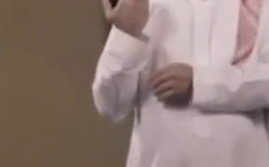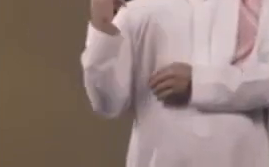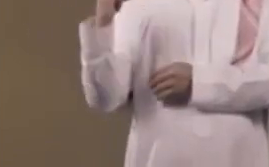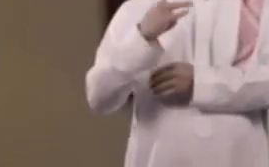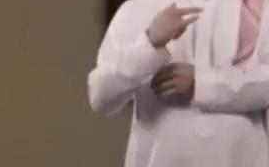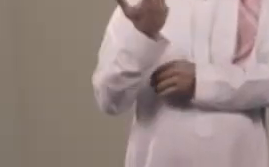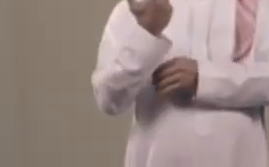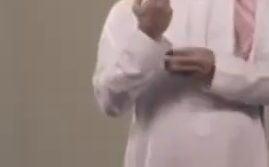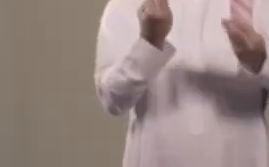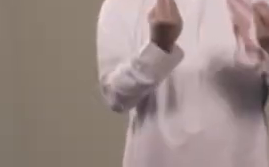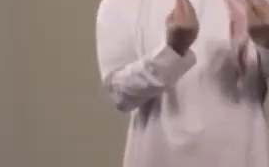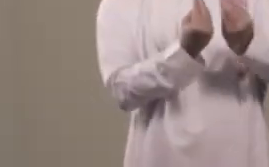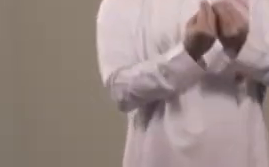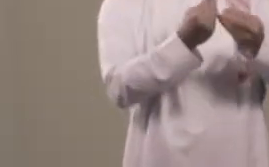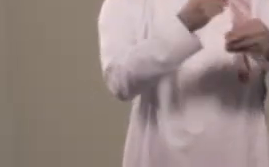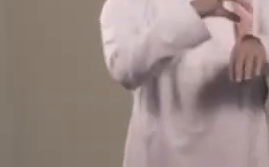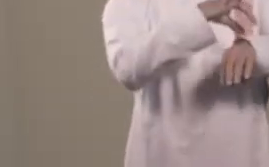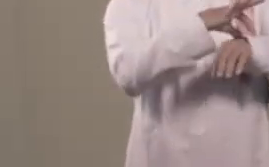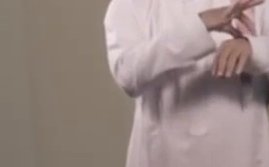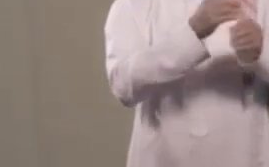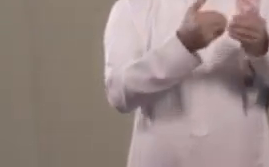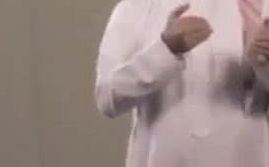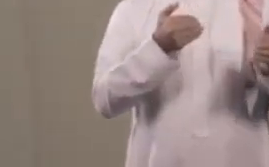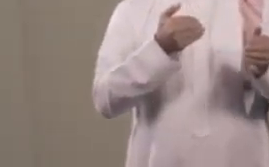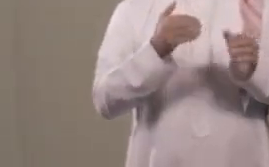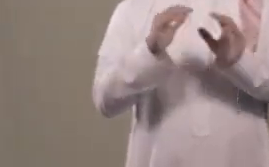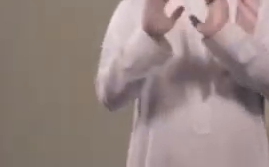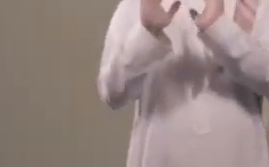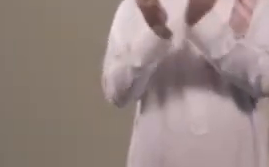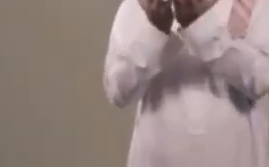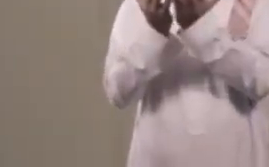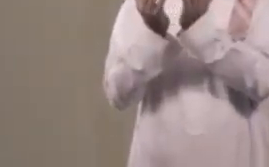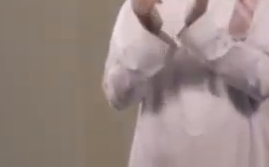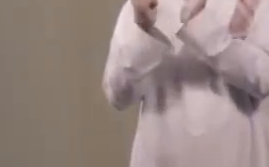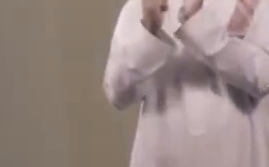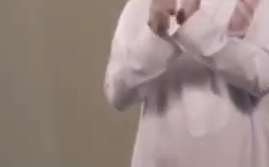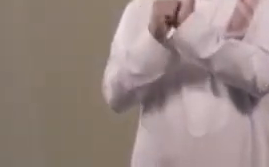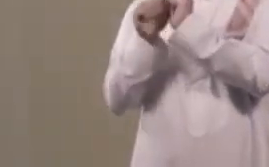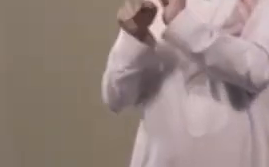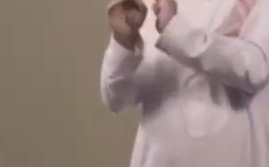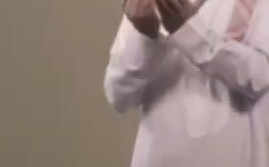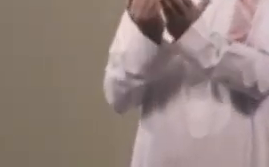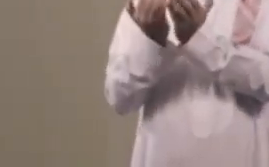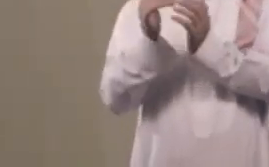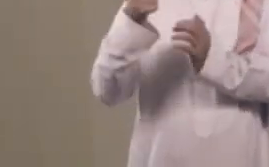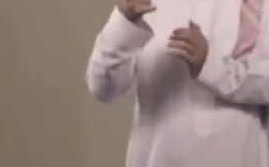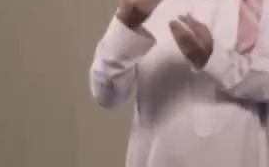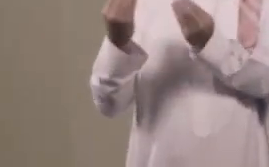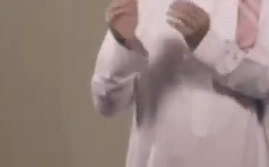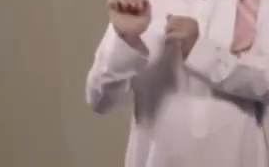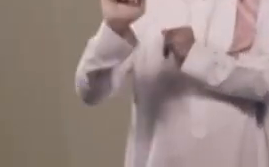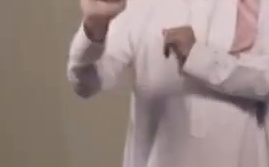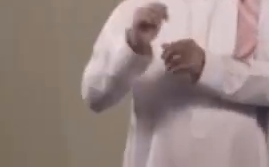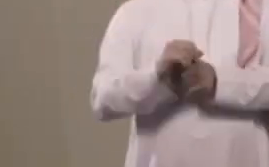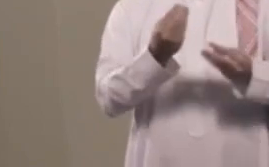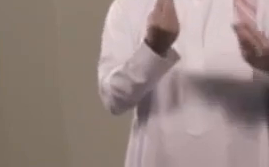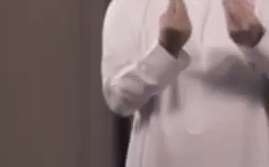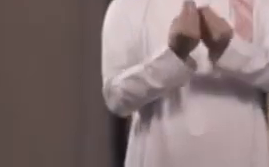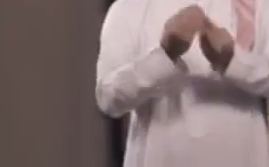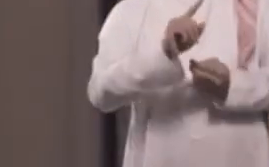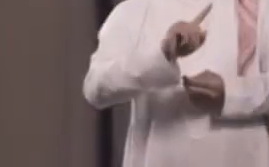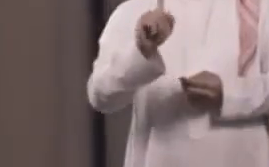أو المخالطين للحالات المؤكدة. من شروط غرفة الحجر المنزلي أن يكون للغرفة دورة مياه خاصة، وأن لا يشاركك فيها